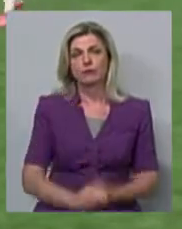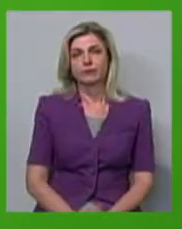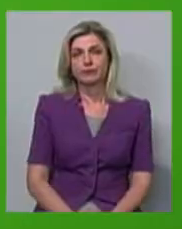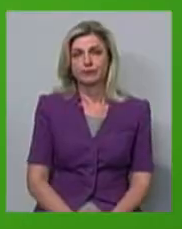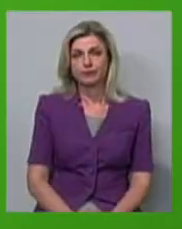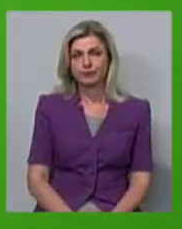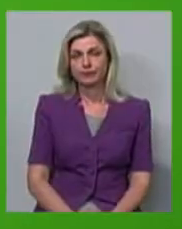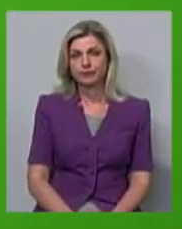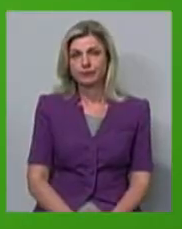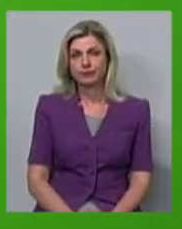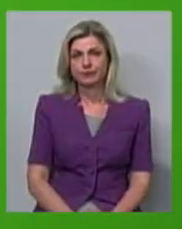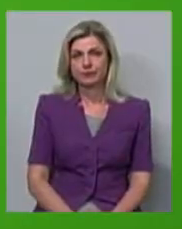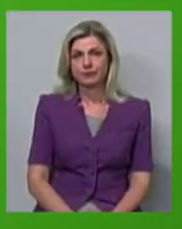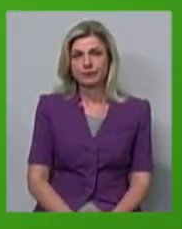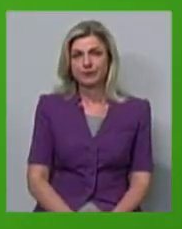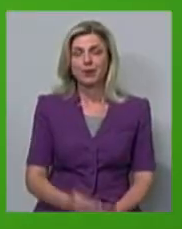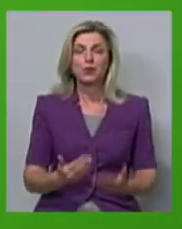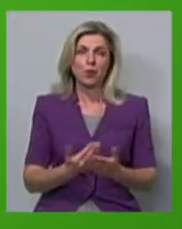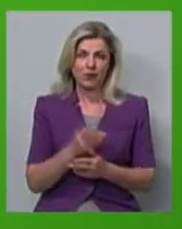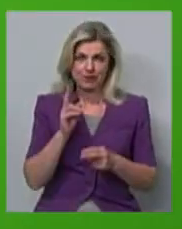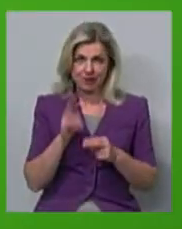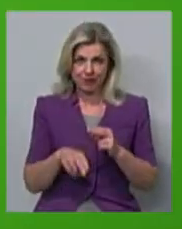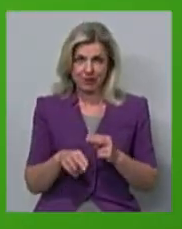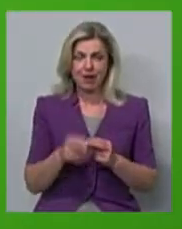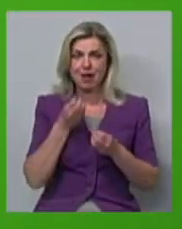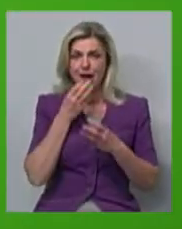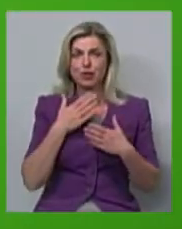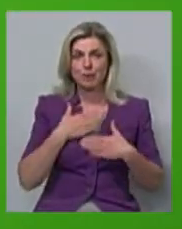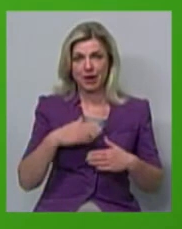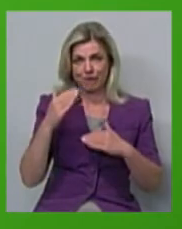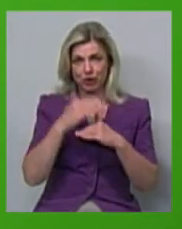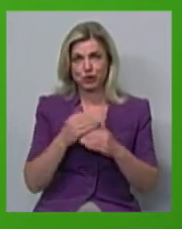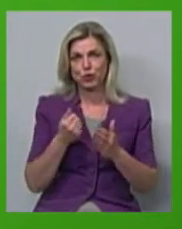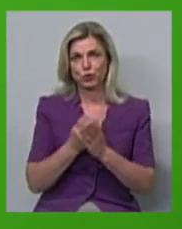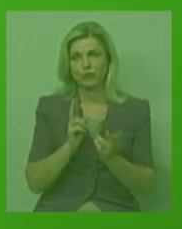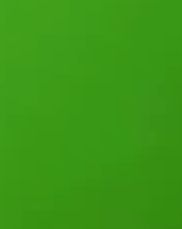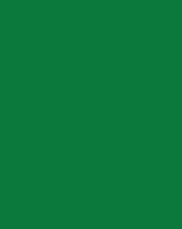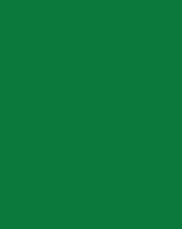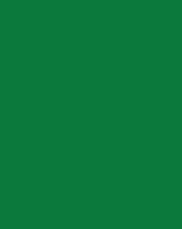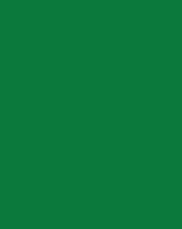19:25. На цьому випуск завершено. Гарного вечора. До зустрічі.